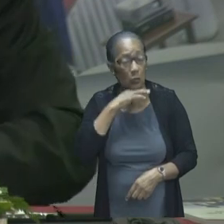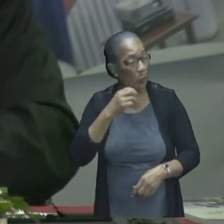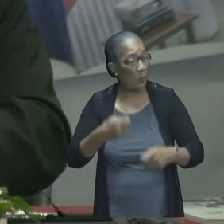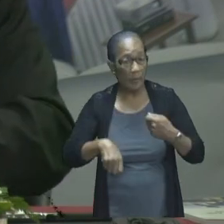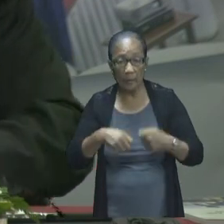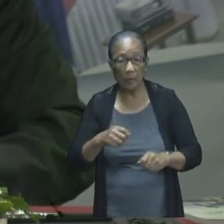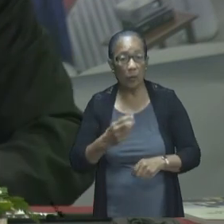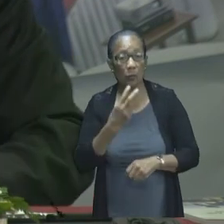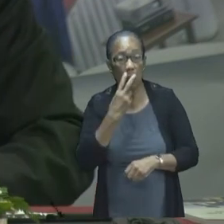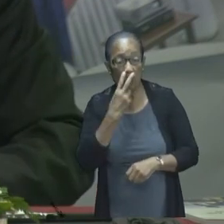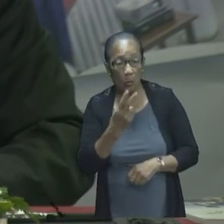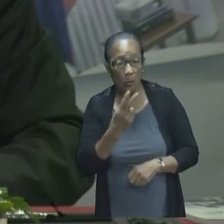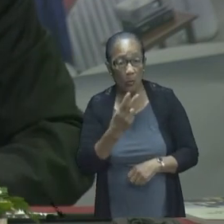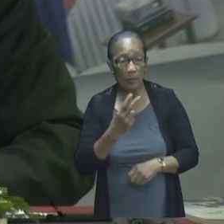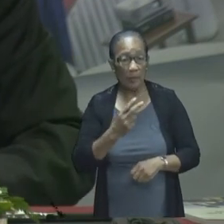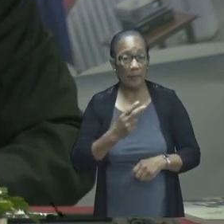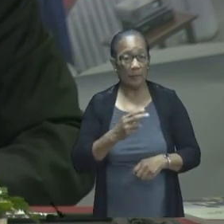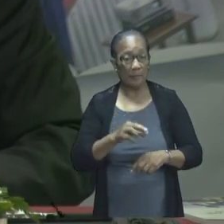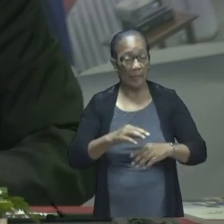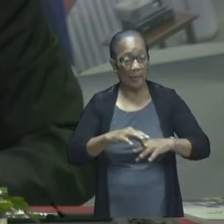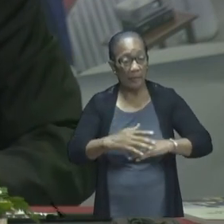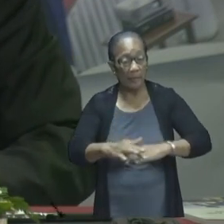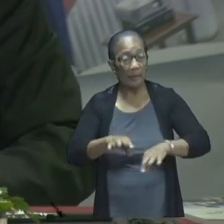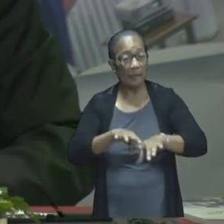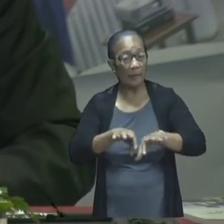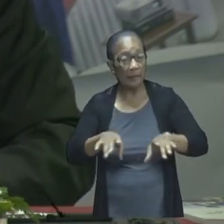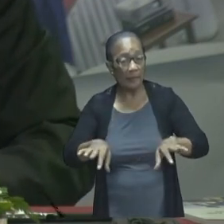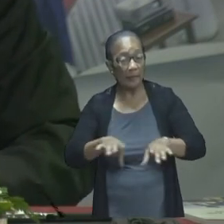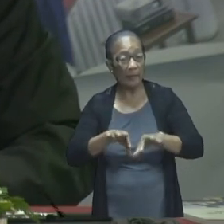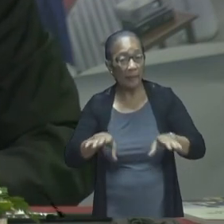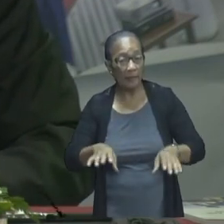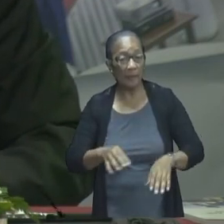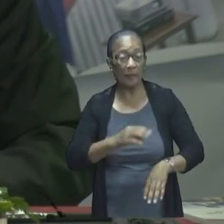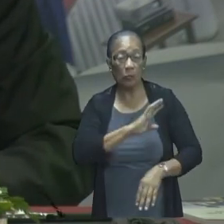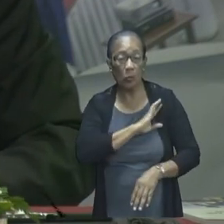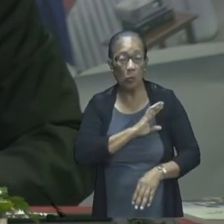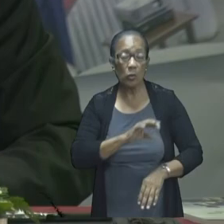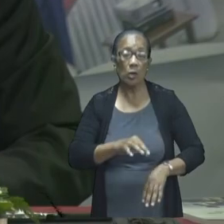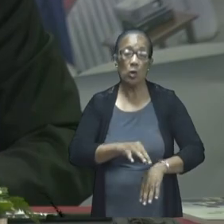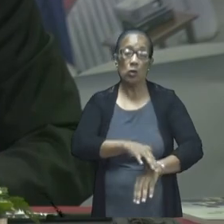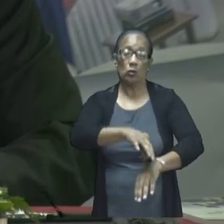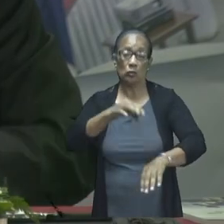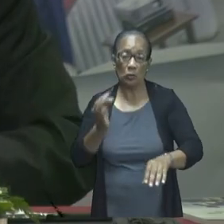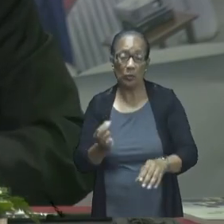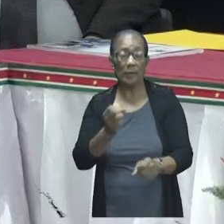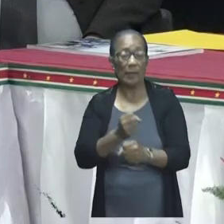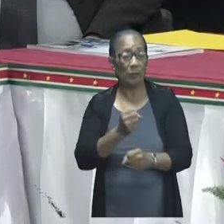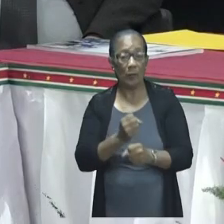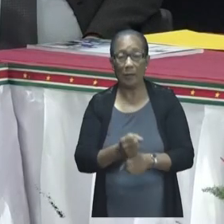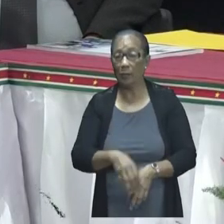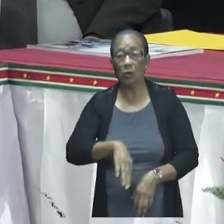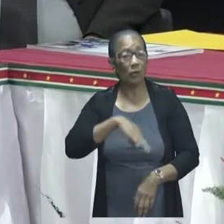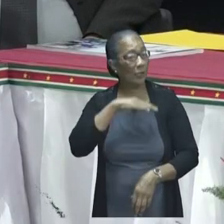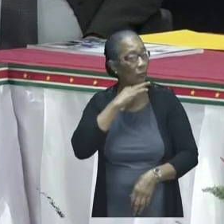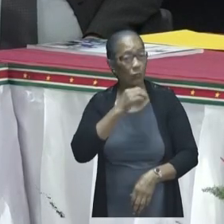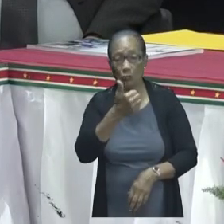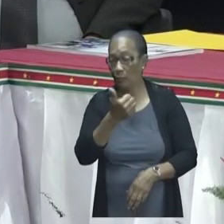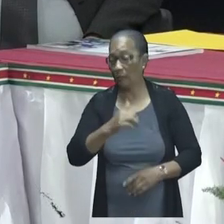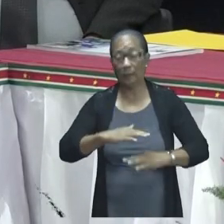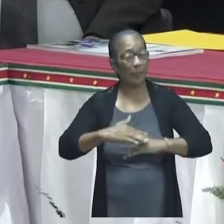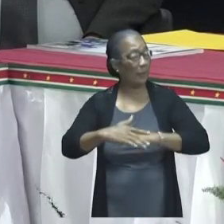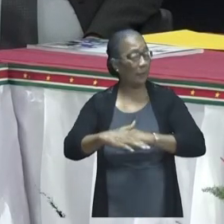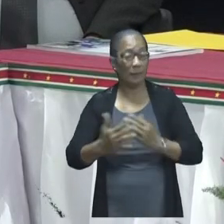op de jongen resource kant waar de rechtspositie van vele gezondheidswerkers nog niet voldoende geregeld dus